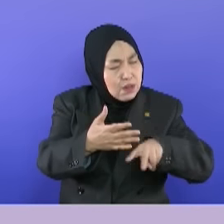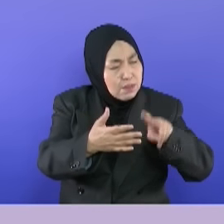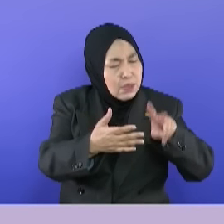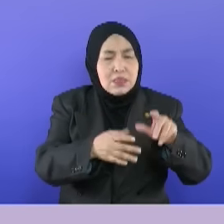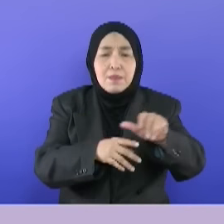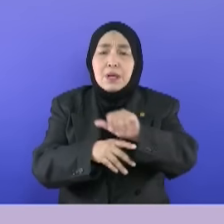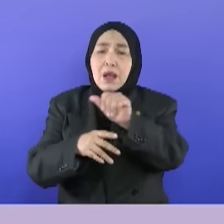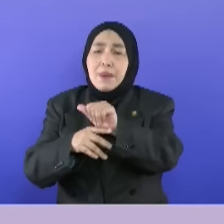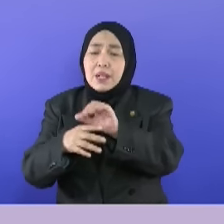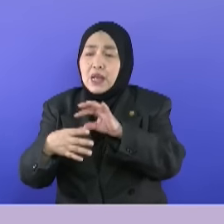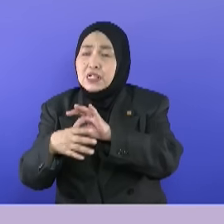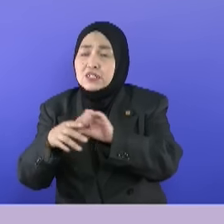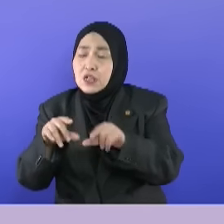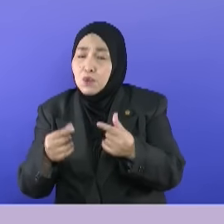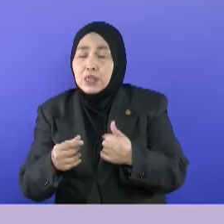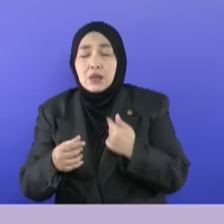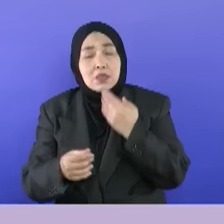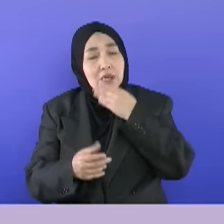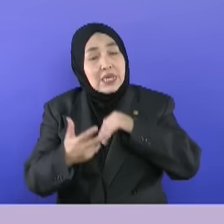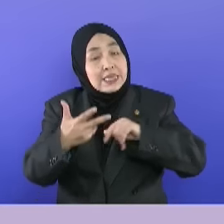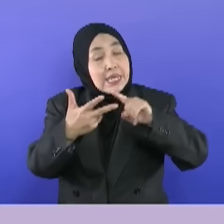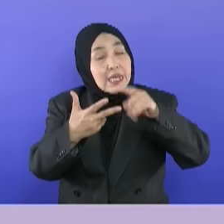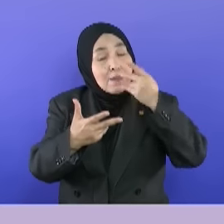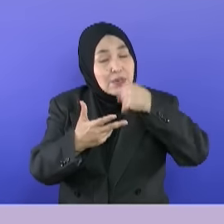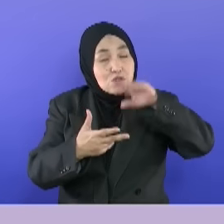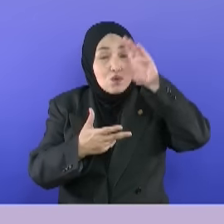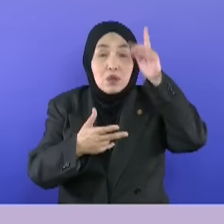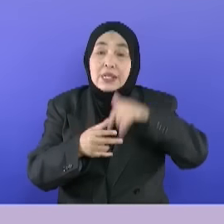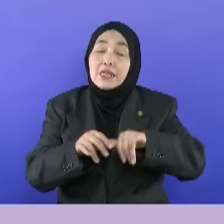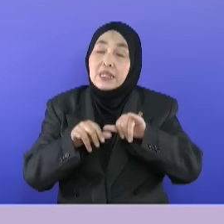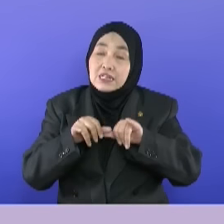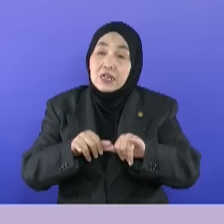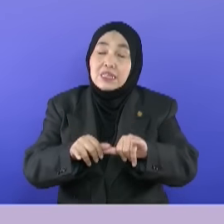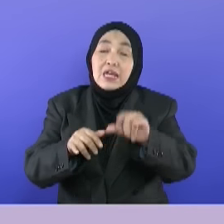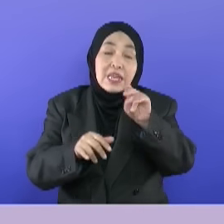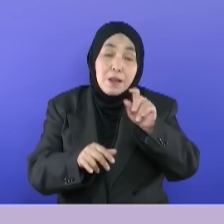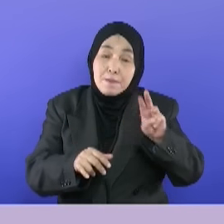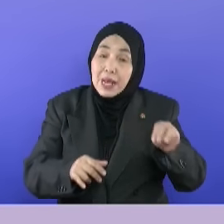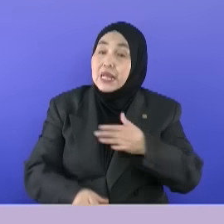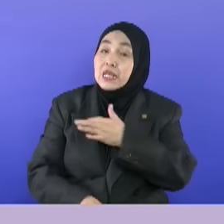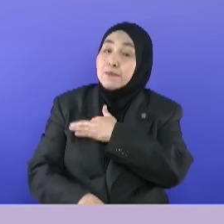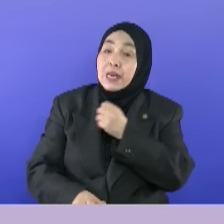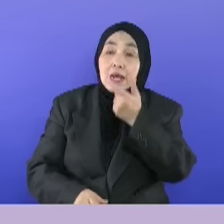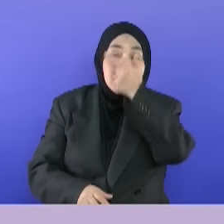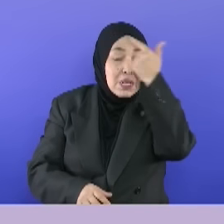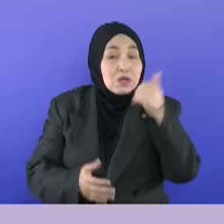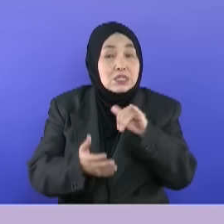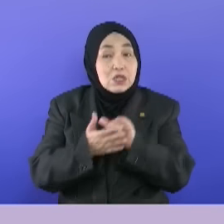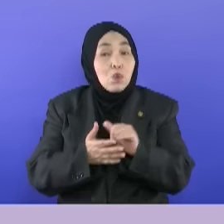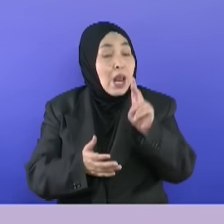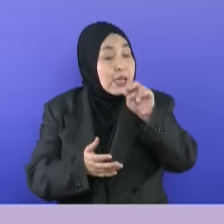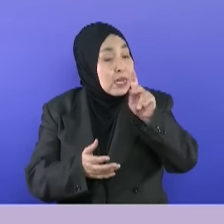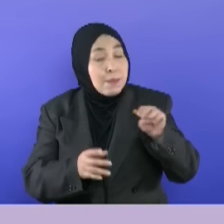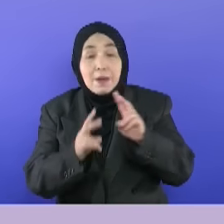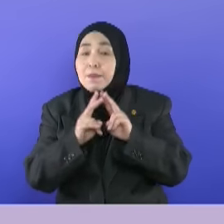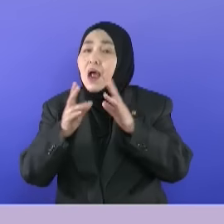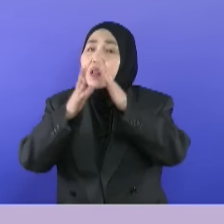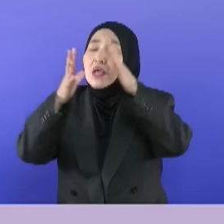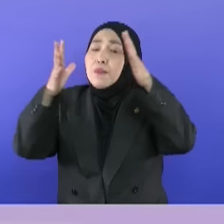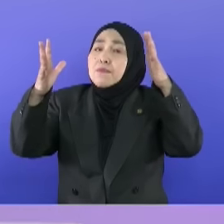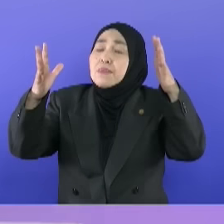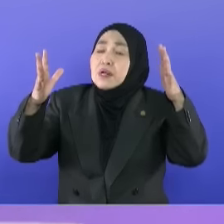mengamalkannya. Dan yang ketiga kita bersyukur dengan nikmat-nikmat dan istiqamah dalam nikmat keimanan. Kerana itulah nikmat paling besar.